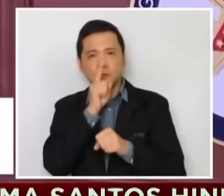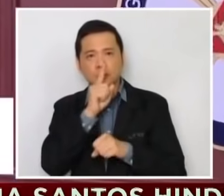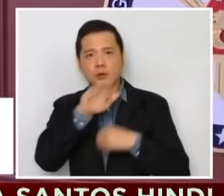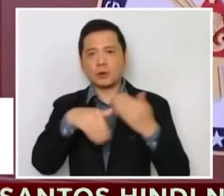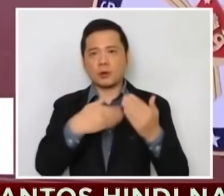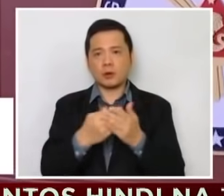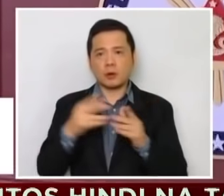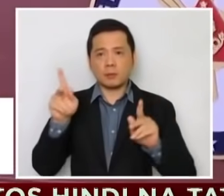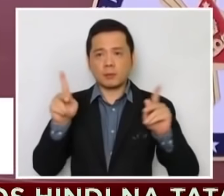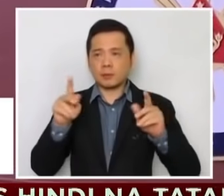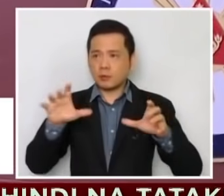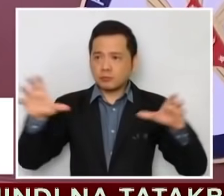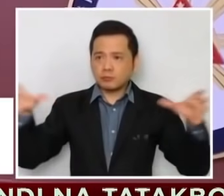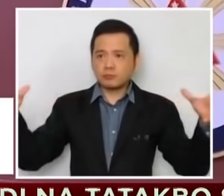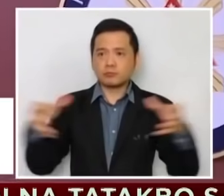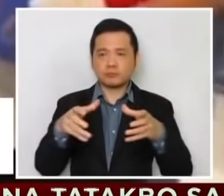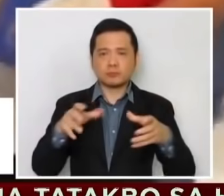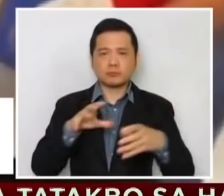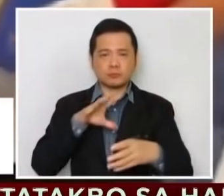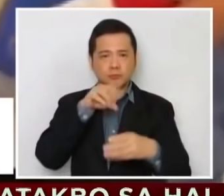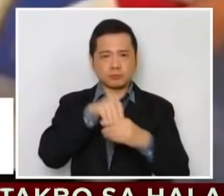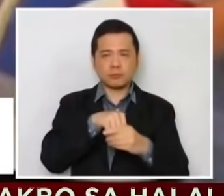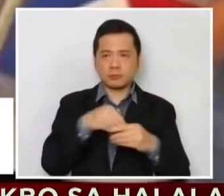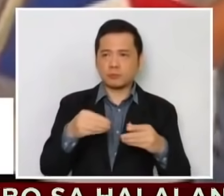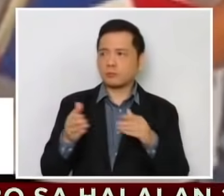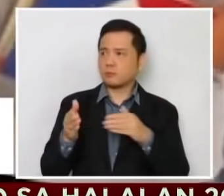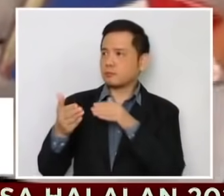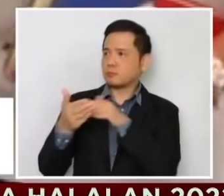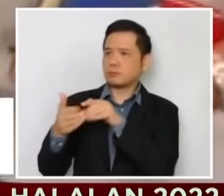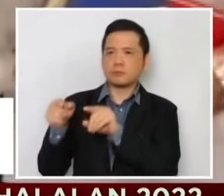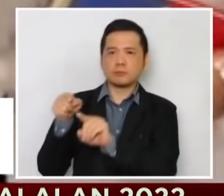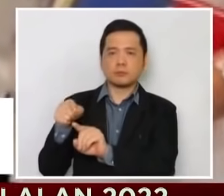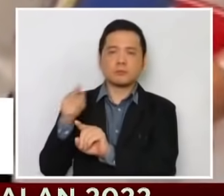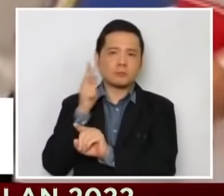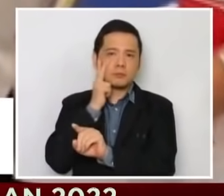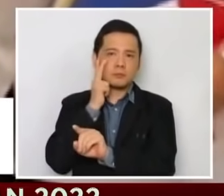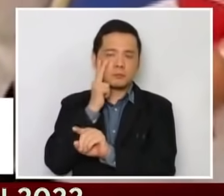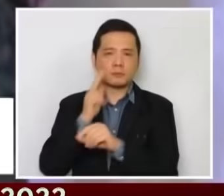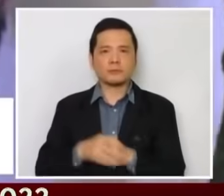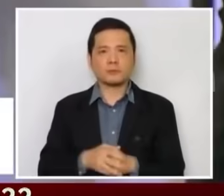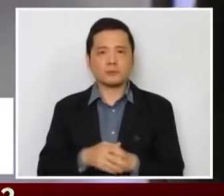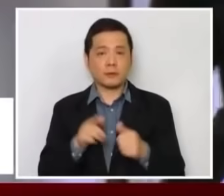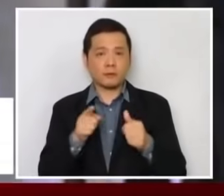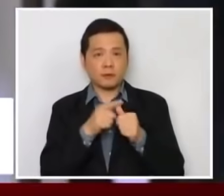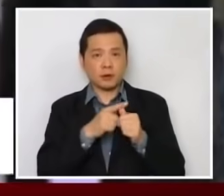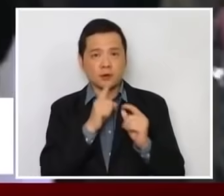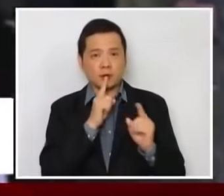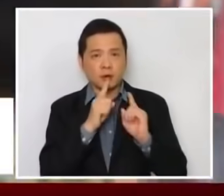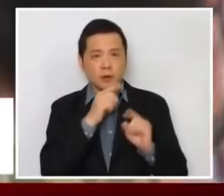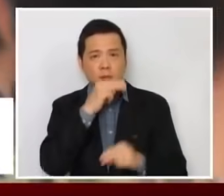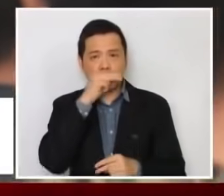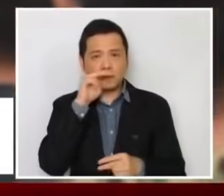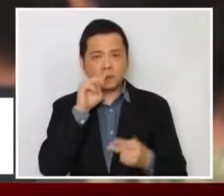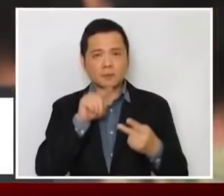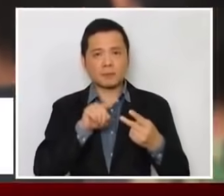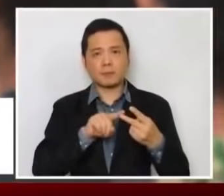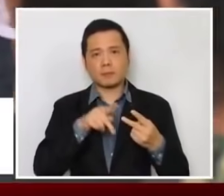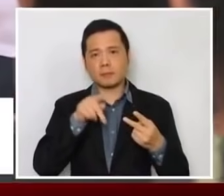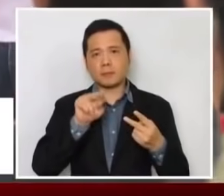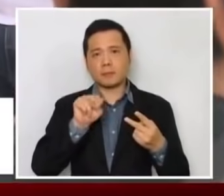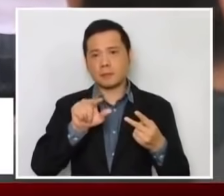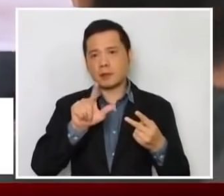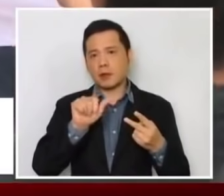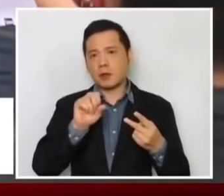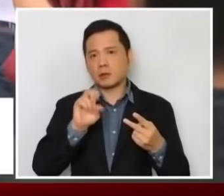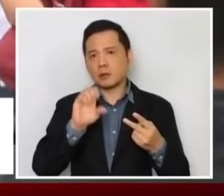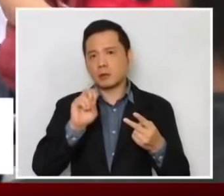hindi kaalyado ng administrasyon. Nauna na niyang kinausap sina Senador Manny Pacquiao, Senador Ping Lacson at si Manila Mayor